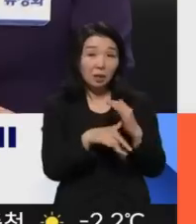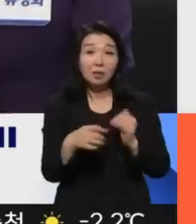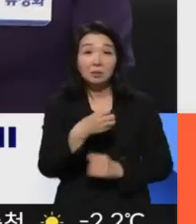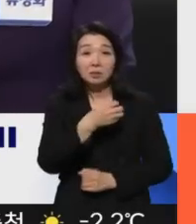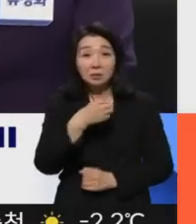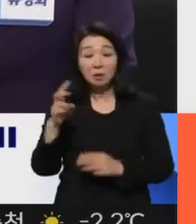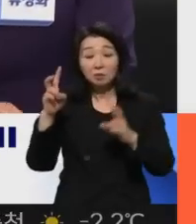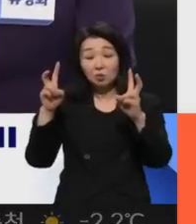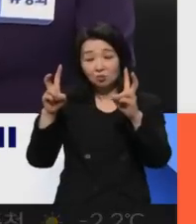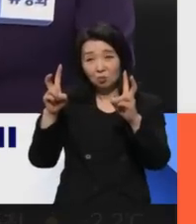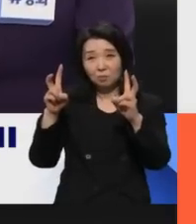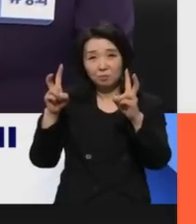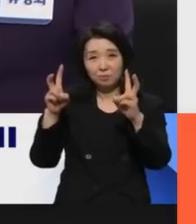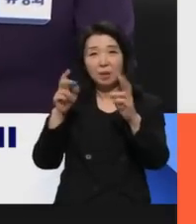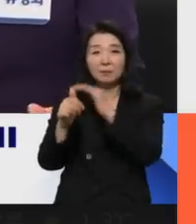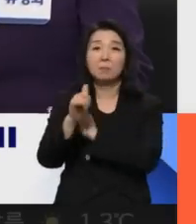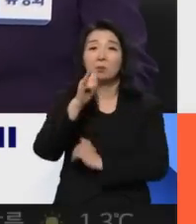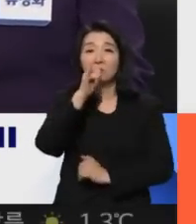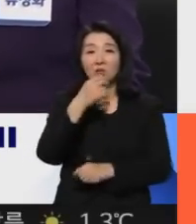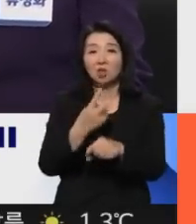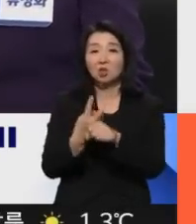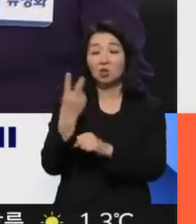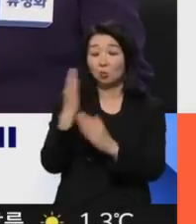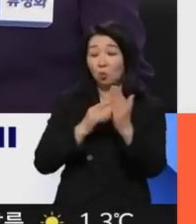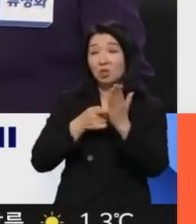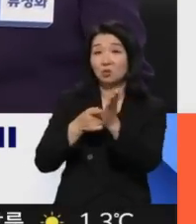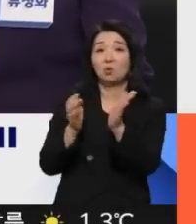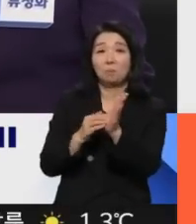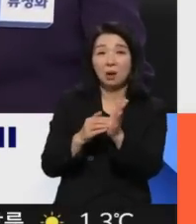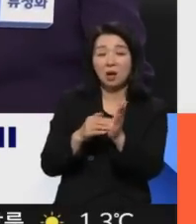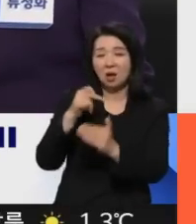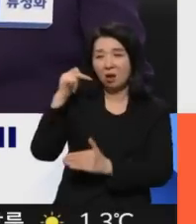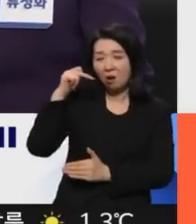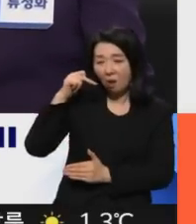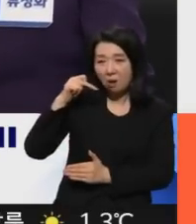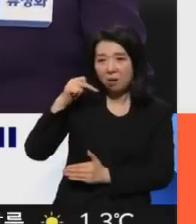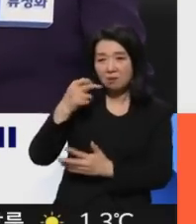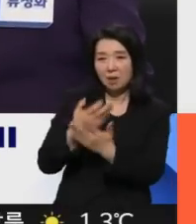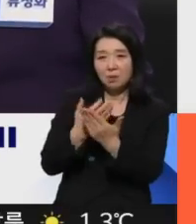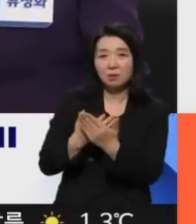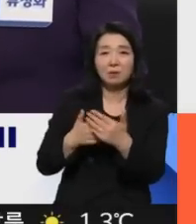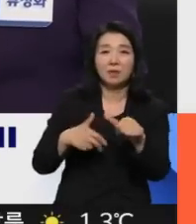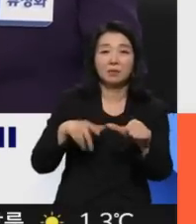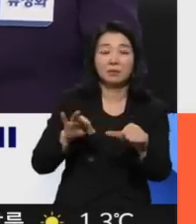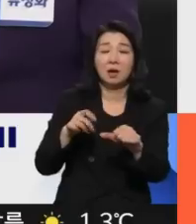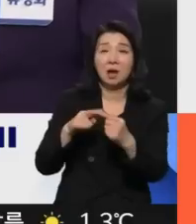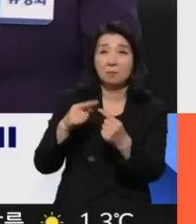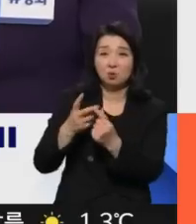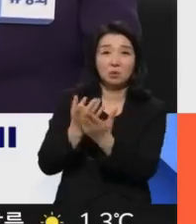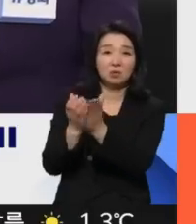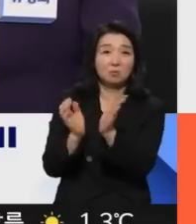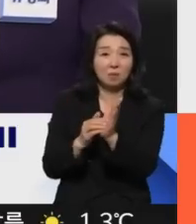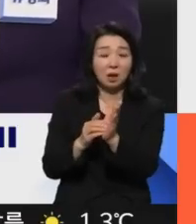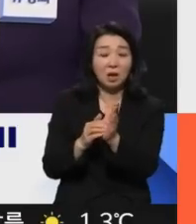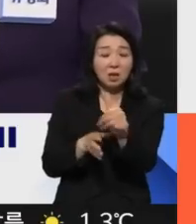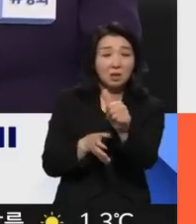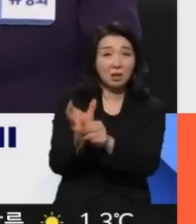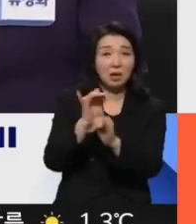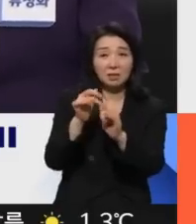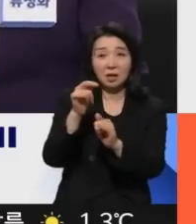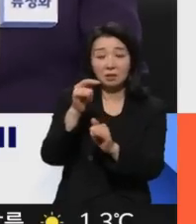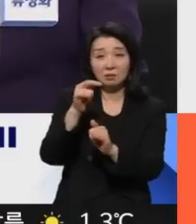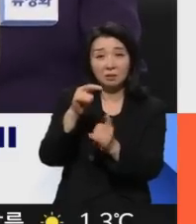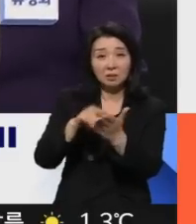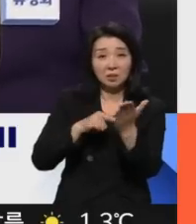삼성그룹 임원도 있어서 2년 전에 공익 신고를 했고 엄벌 탄원서 5장 두 번 제출을 했지만 가해자들은 사과나